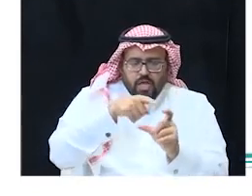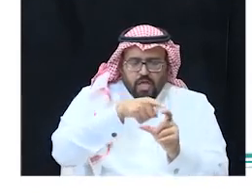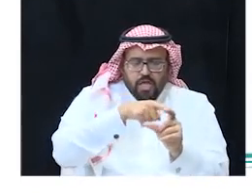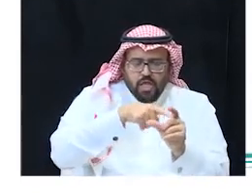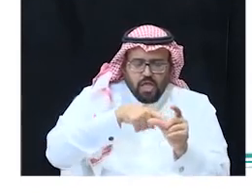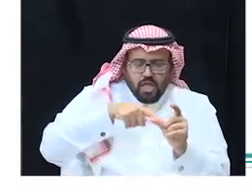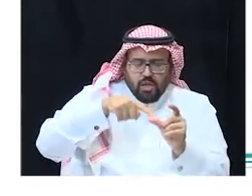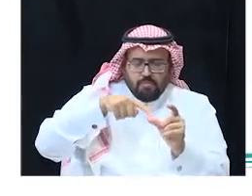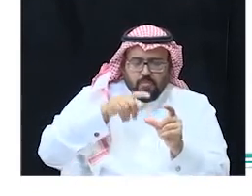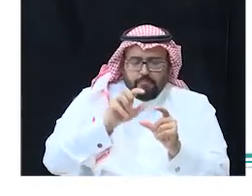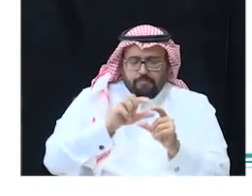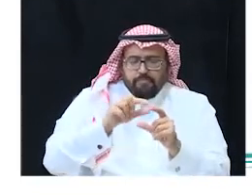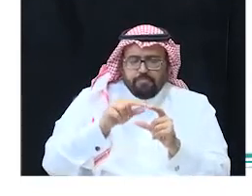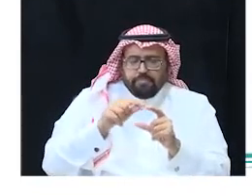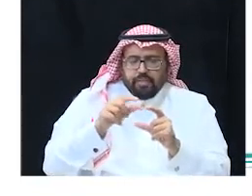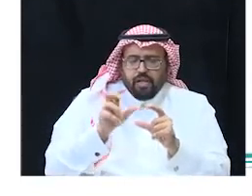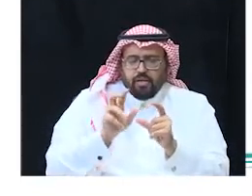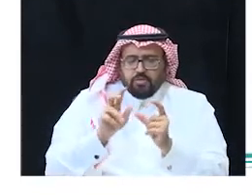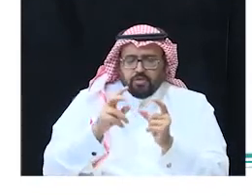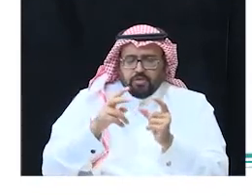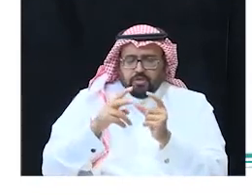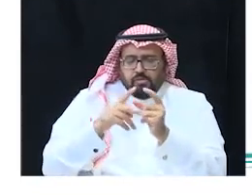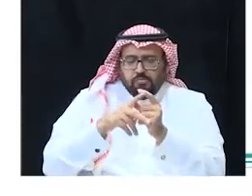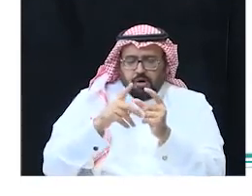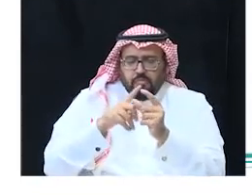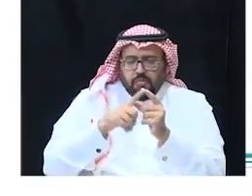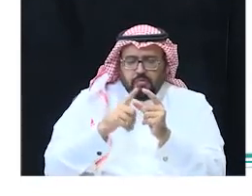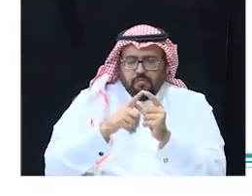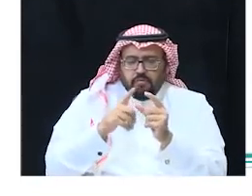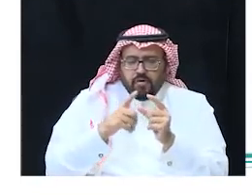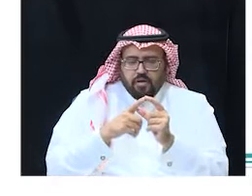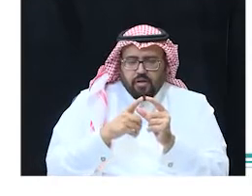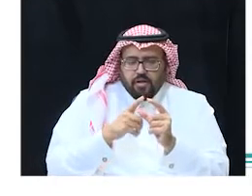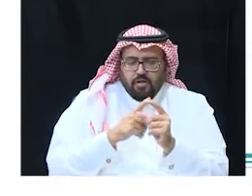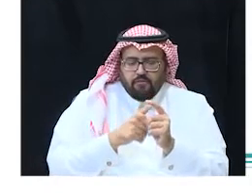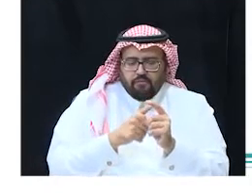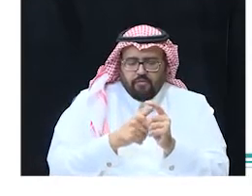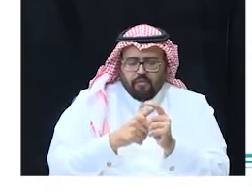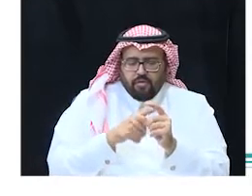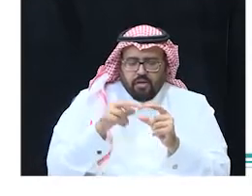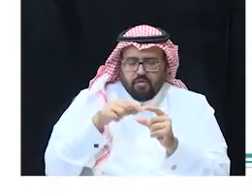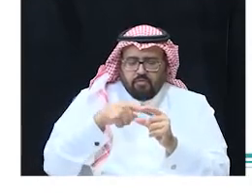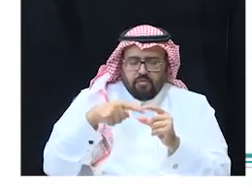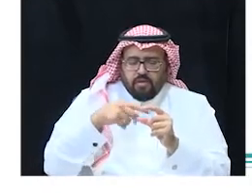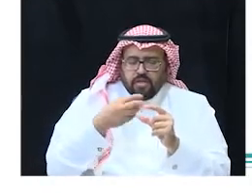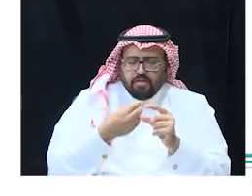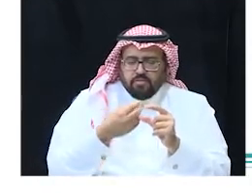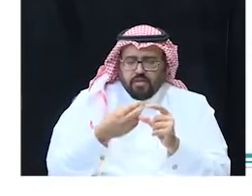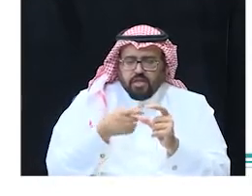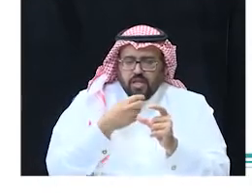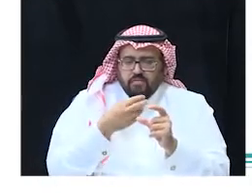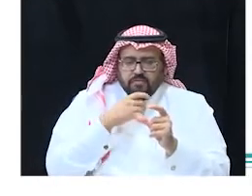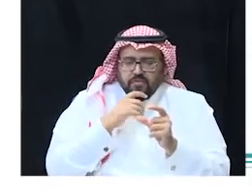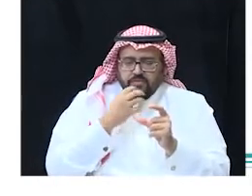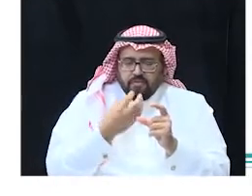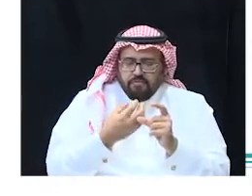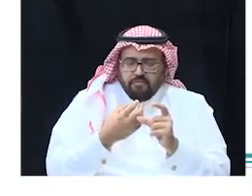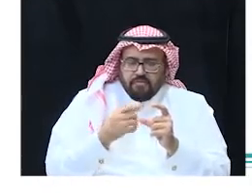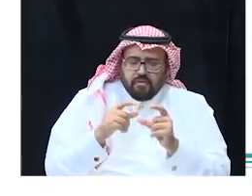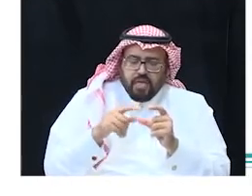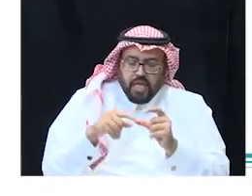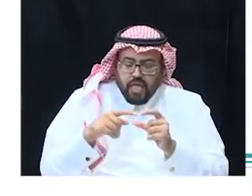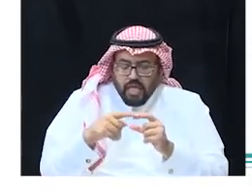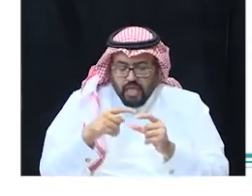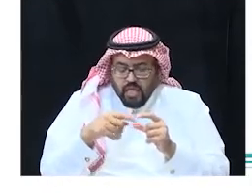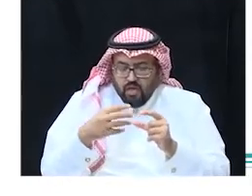قوة السحب أو الجذب للمغناطيس تكون أكبر ما يمكن عند قطبي. طيب فالمنتصف في قوة جذب ولكن